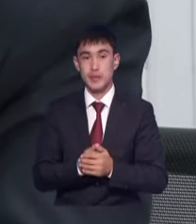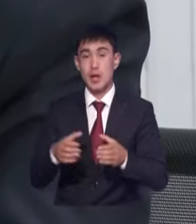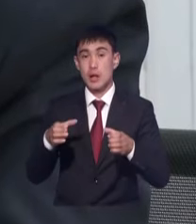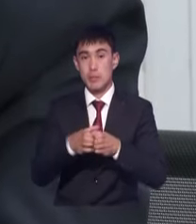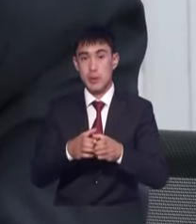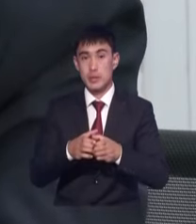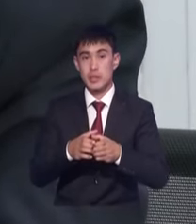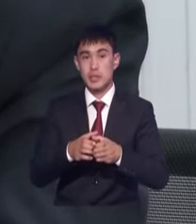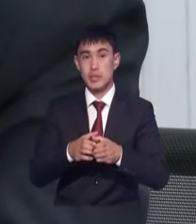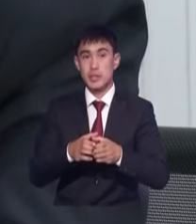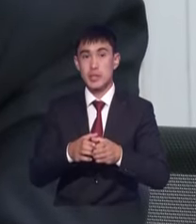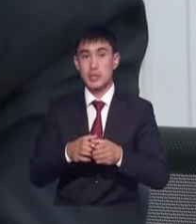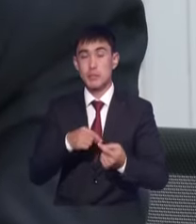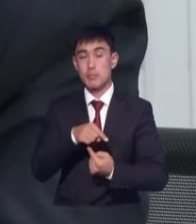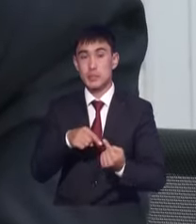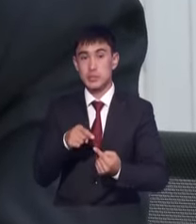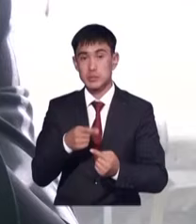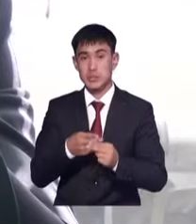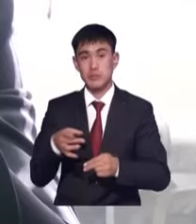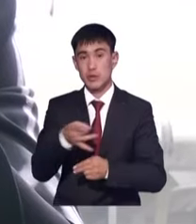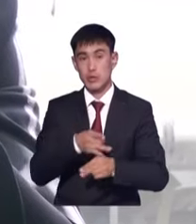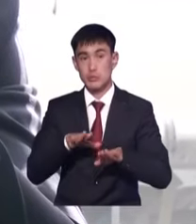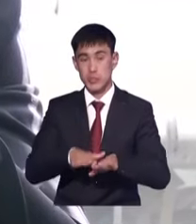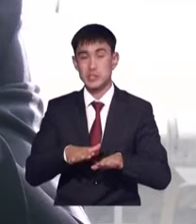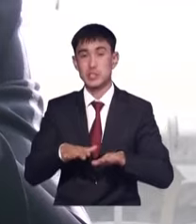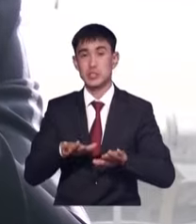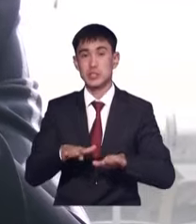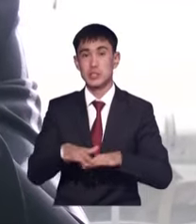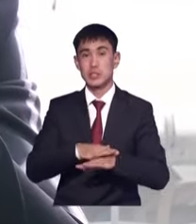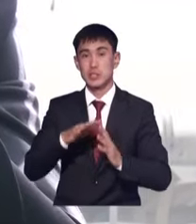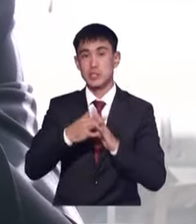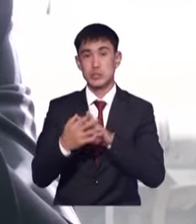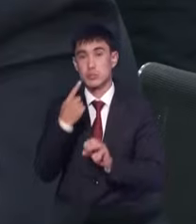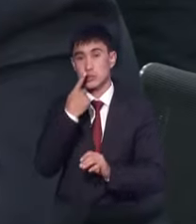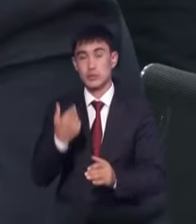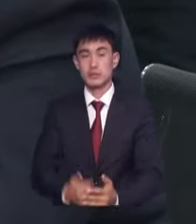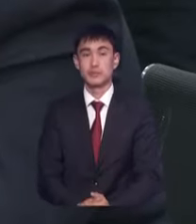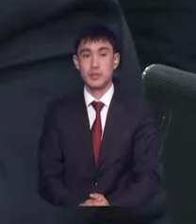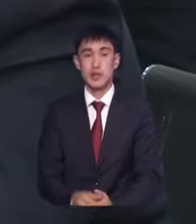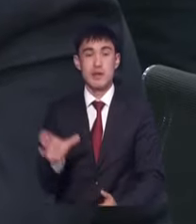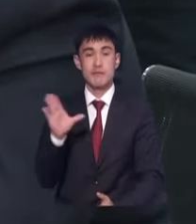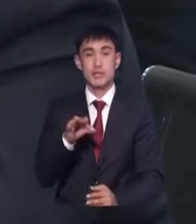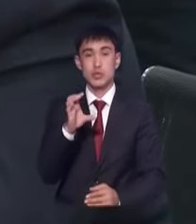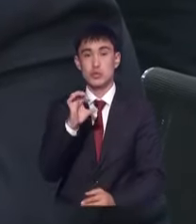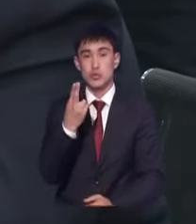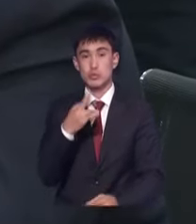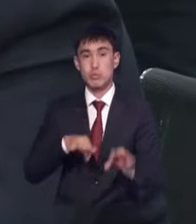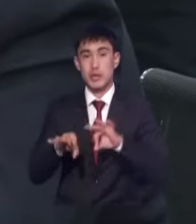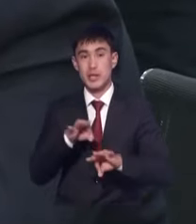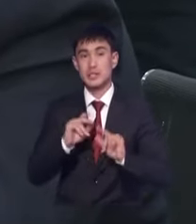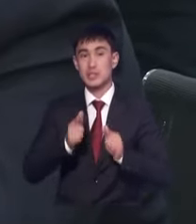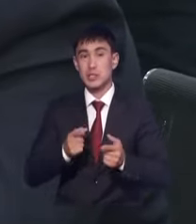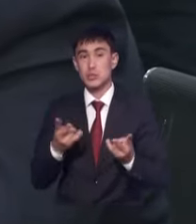компании и индивидуальные предприниматели с этого района и с этих близлежащих поселков. Все социальные проекты согласовываете